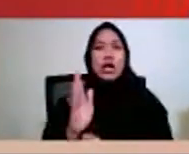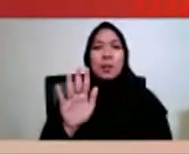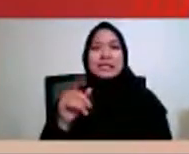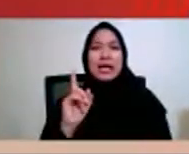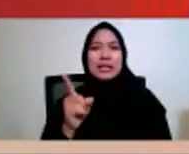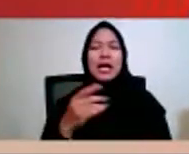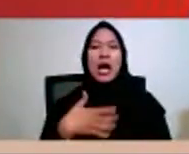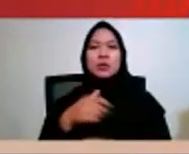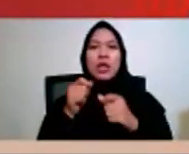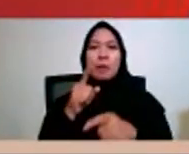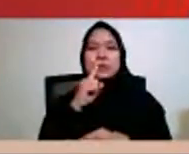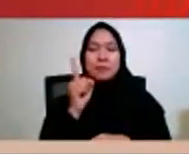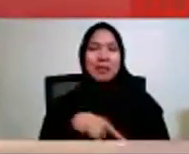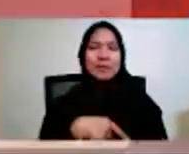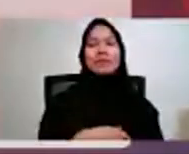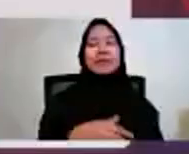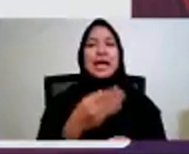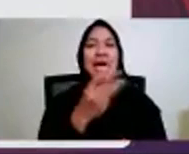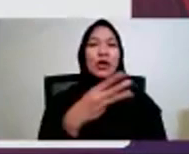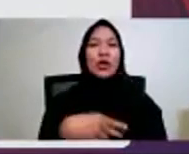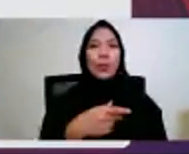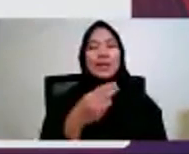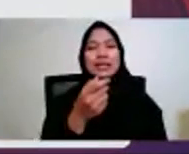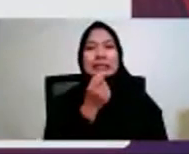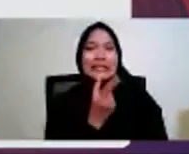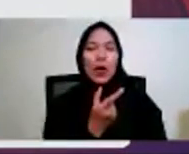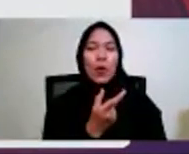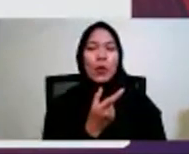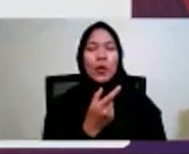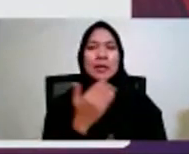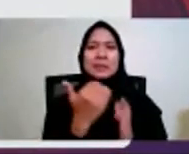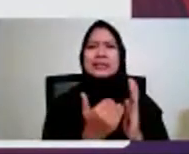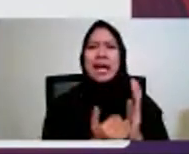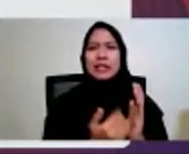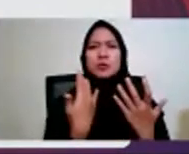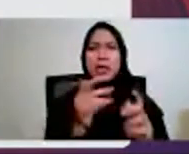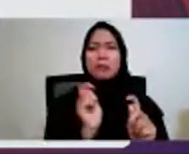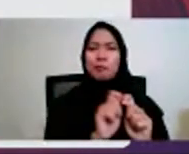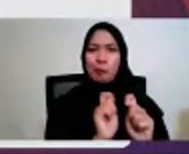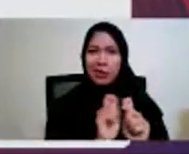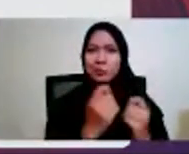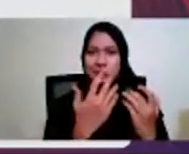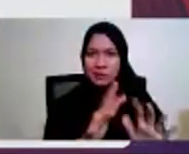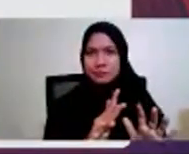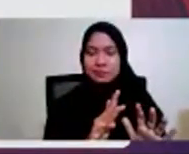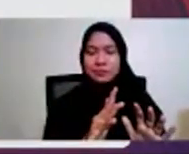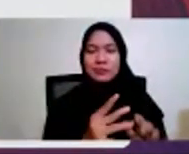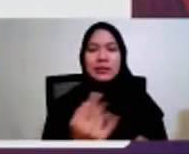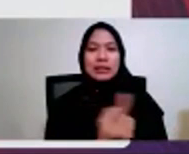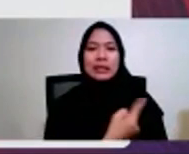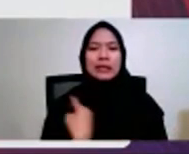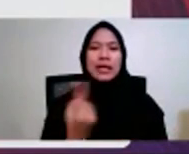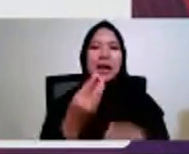cepet gede ekonomi kebijakan makro bisa untuk great economics kita sudah warkat ya kita